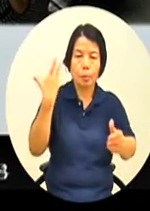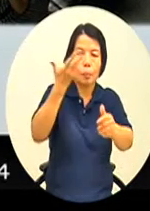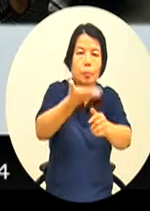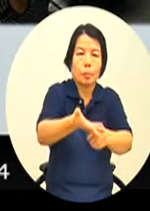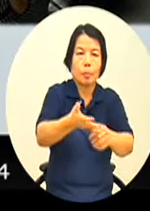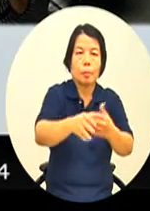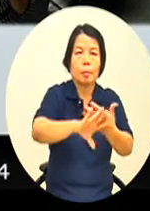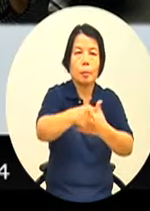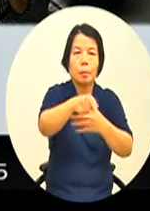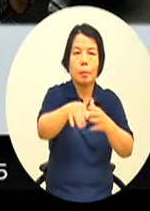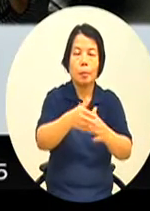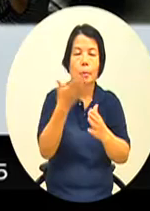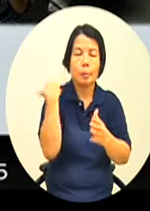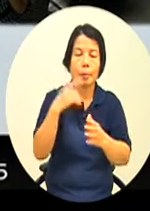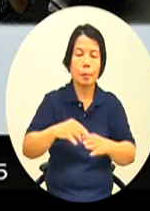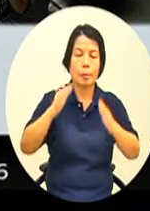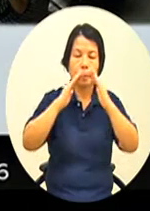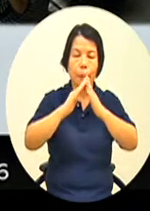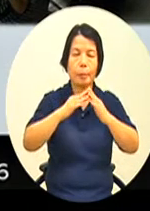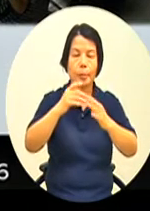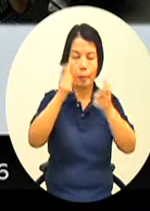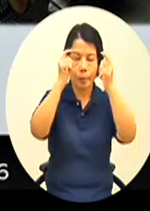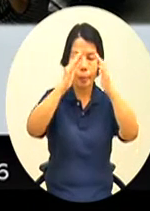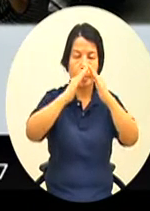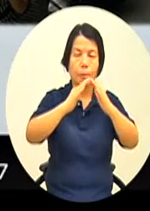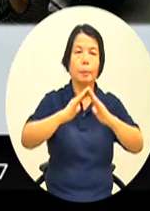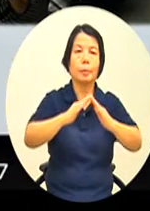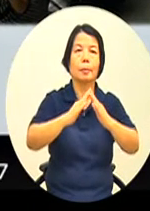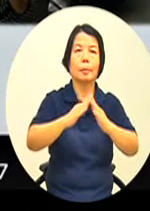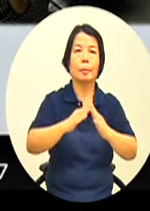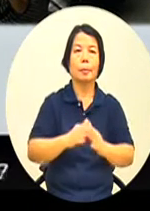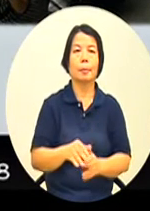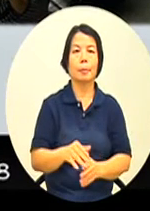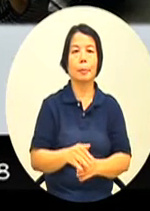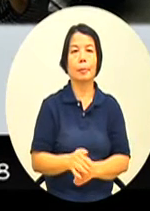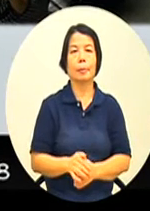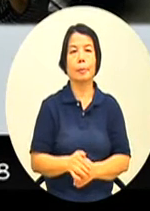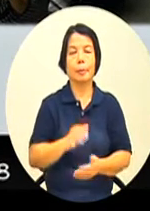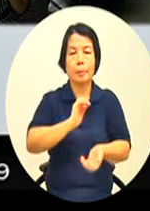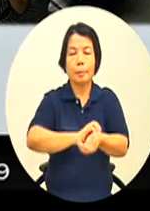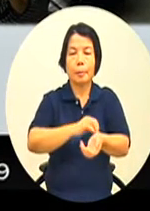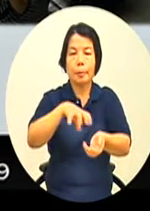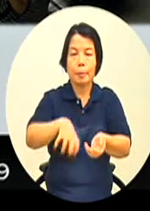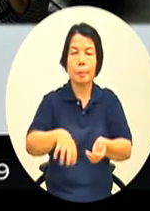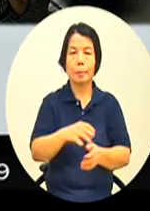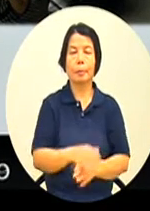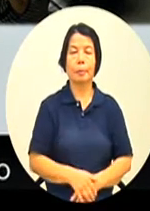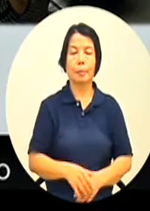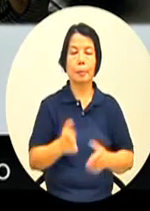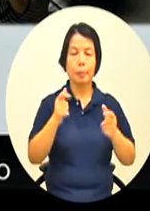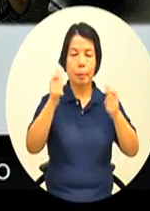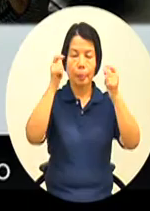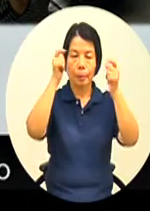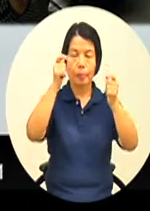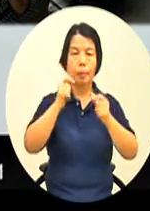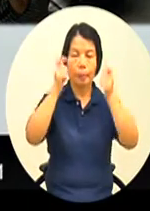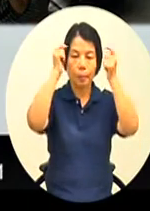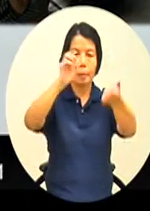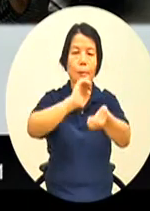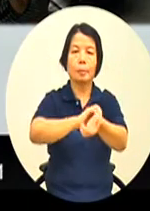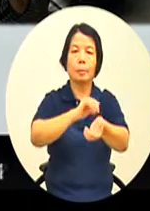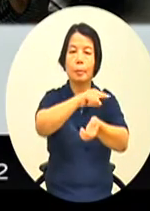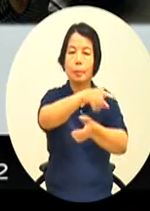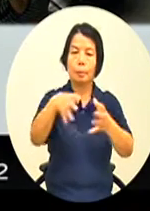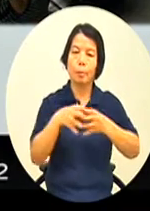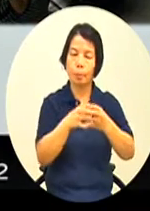雄市的市立医院，市立大同医院，它现在是高一的团队在经营。那因为有高一的团队在经营，所以他